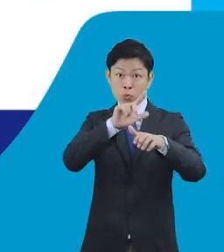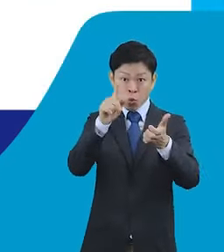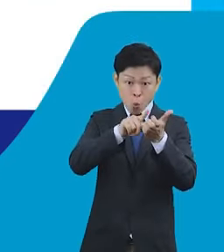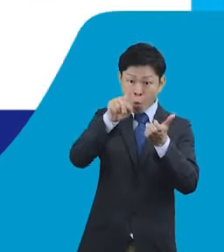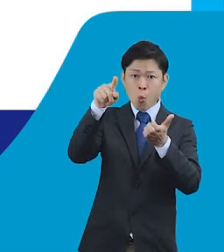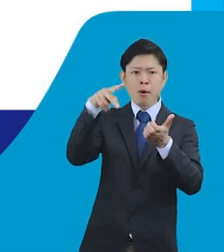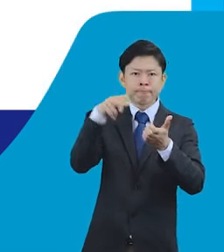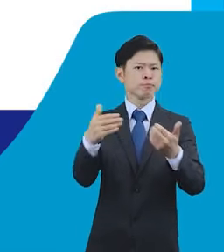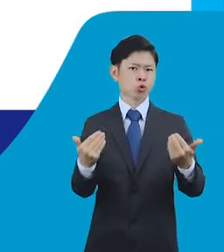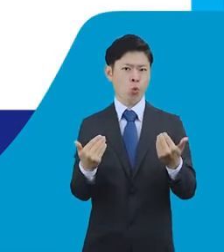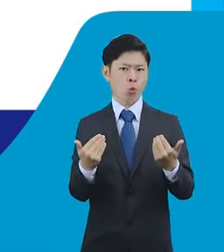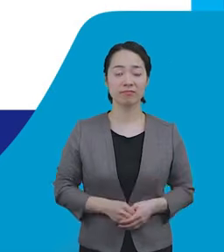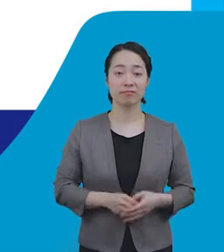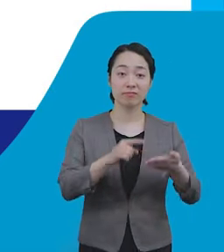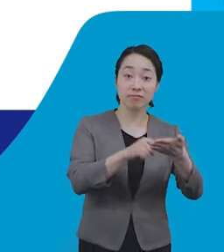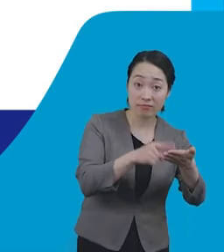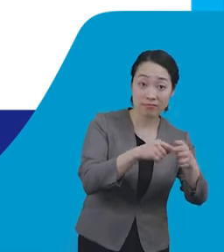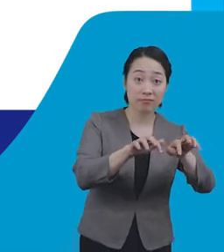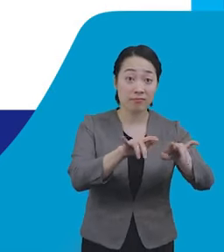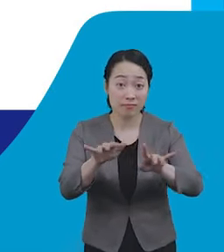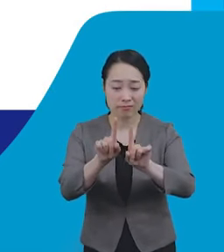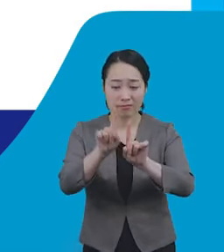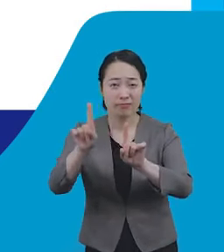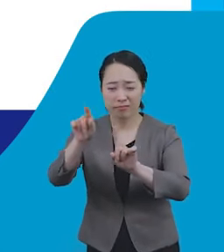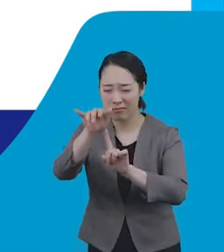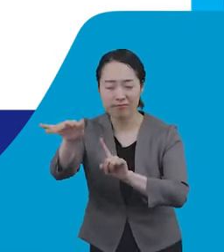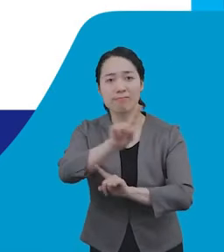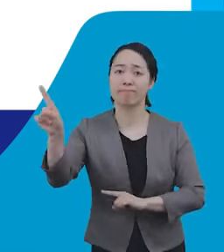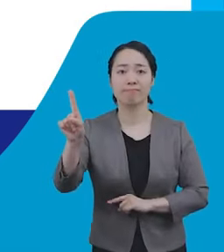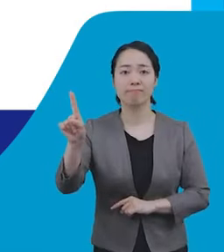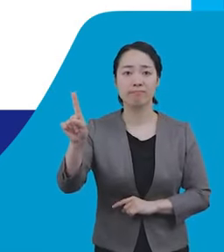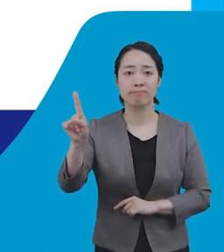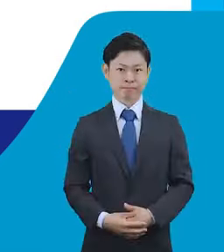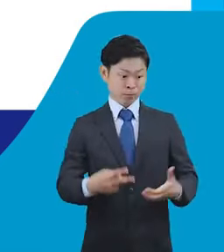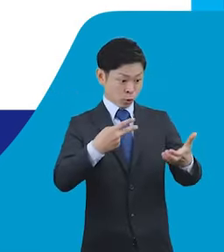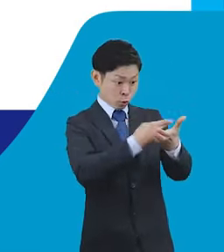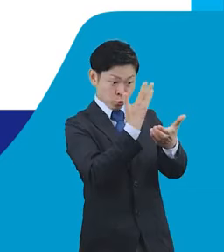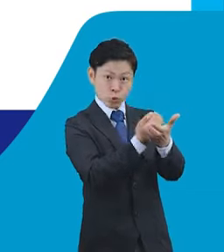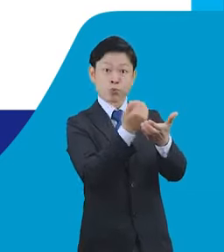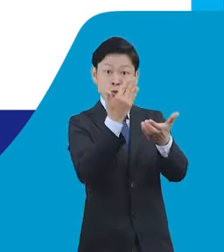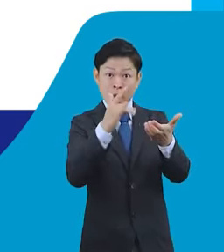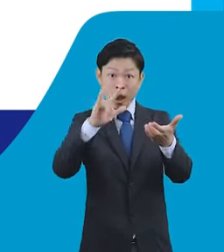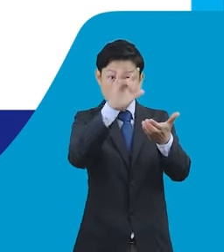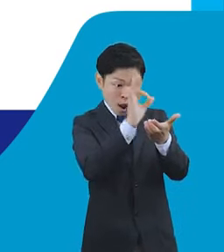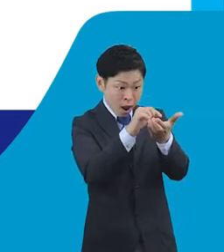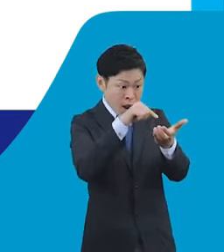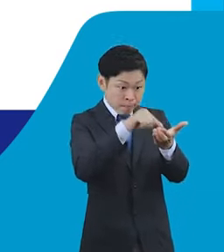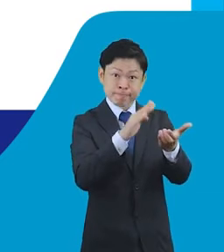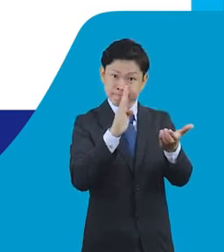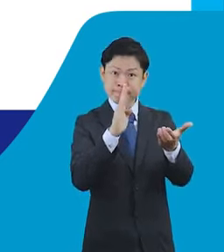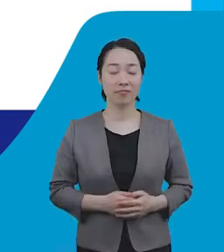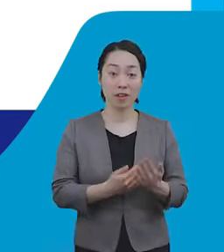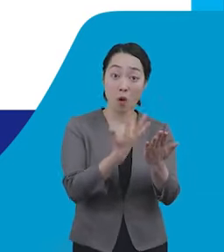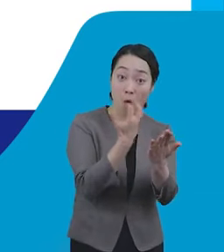状態の電子機器はご使用になれません。 The use of electronic devices that emit radio waves is prohibited. 電源を切るか機内モードなどに設定